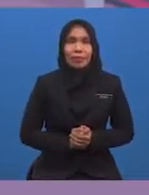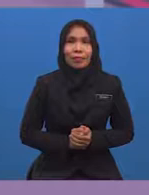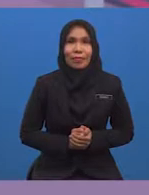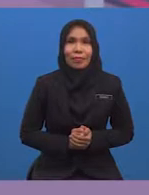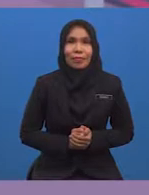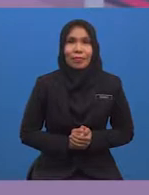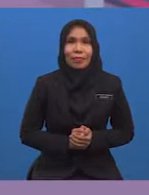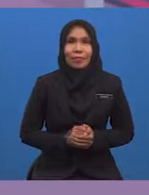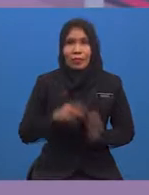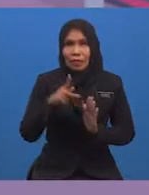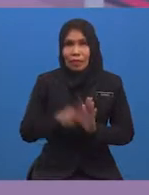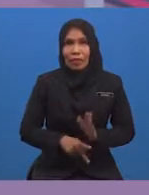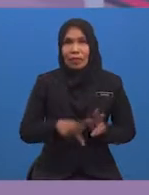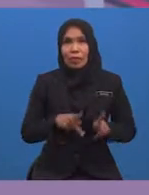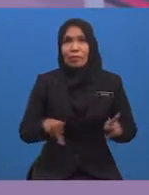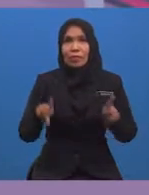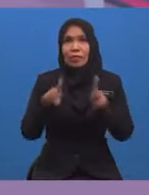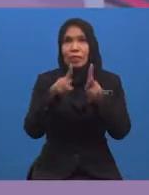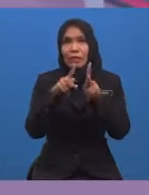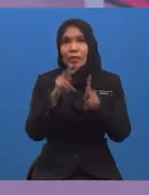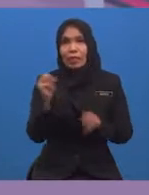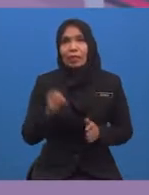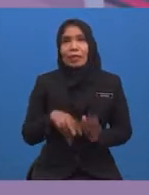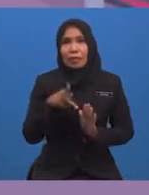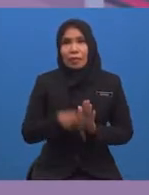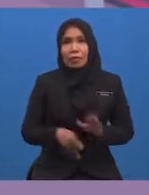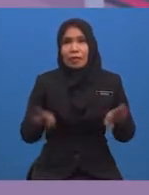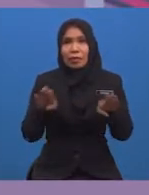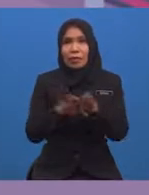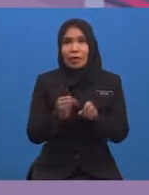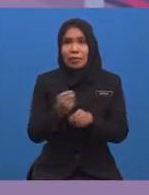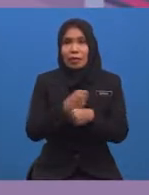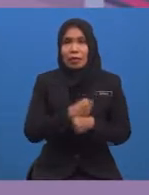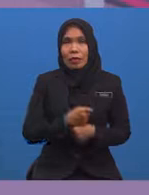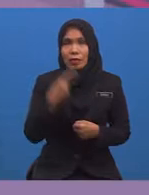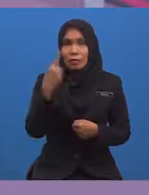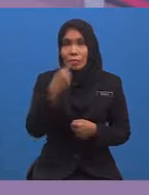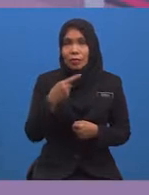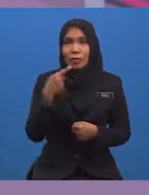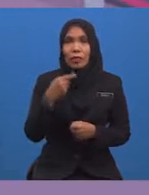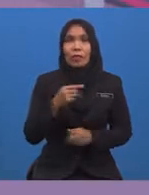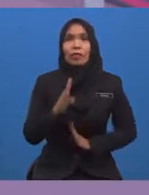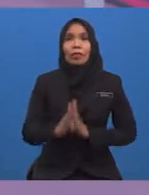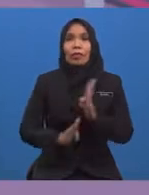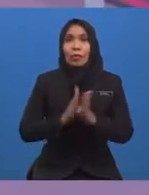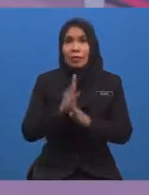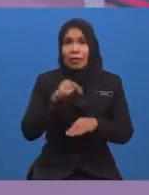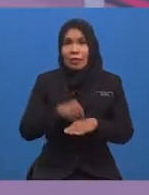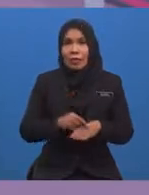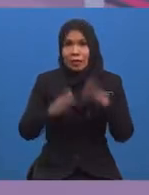iaitu kepentingan pelbagai bentuk muka bumi di Malaysia. Tahukah